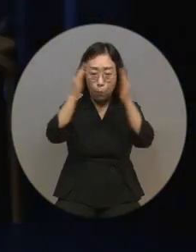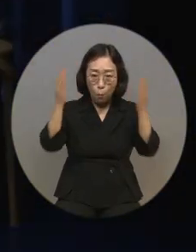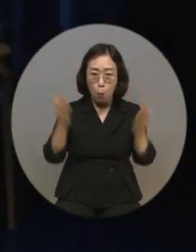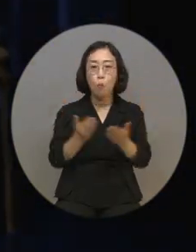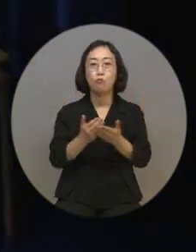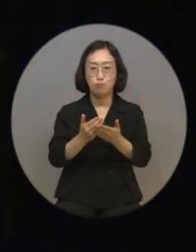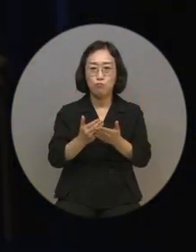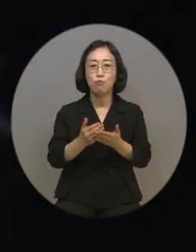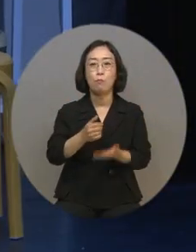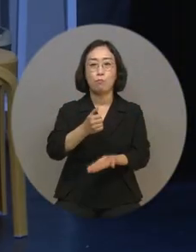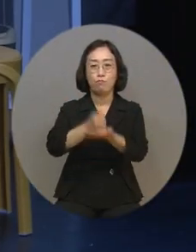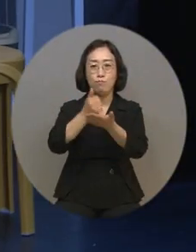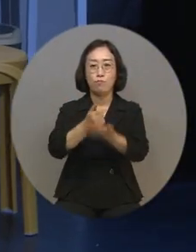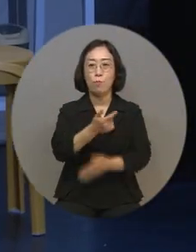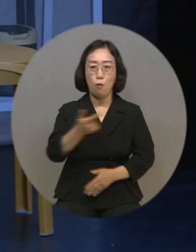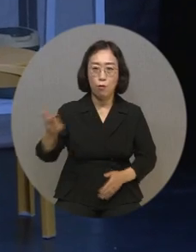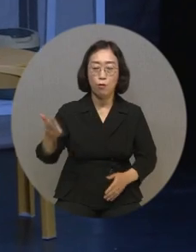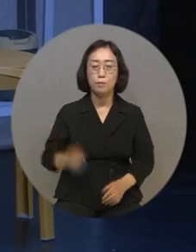보였습니다.